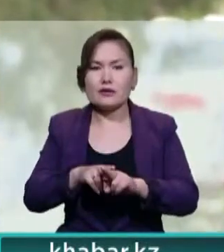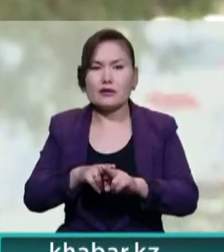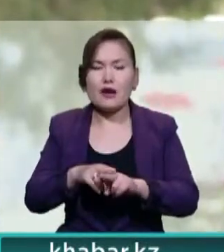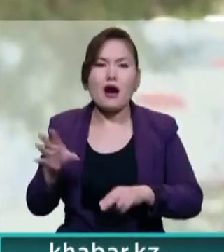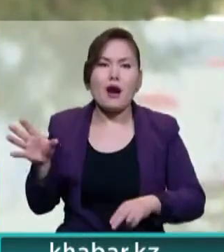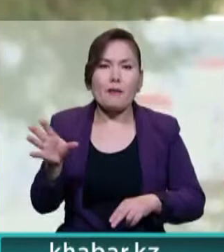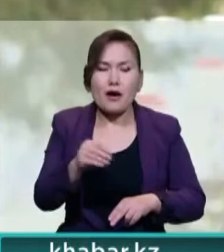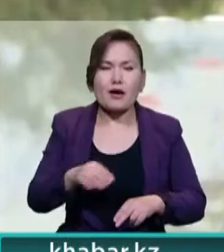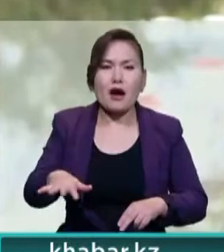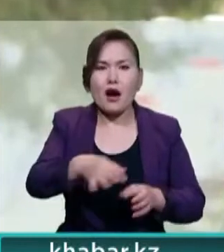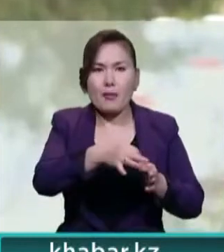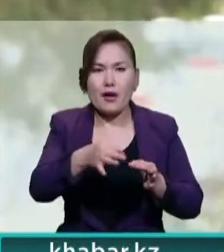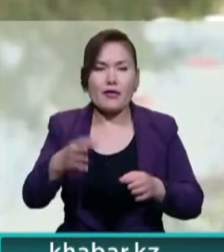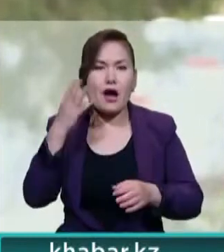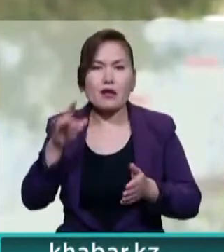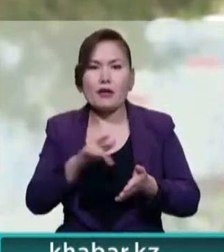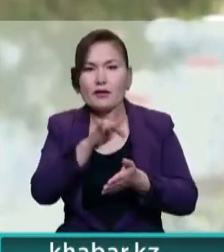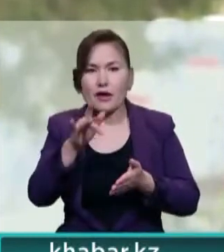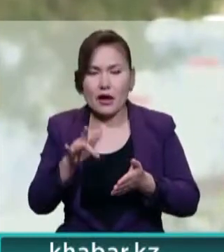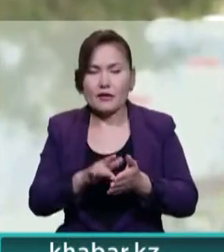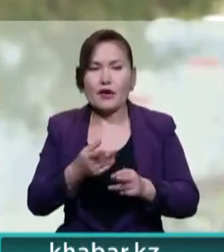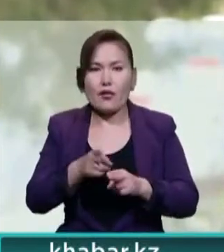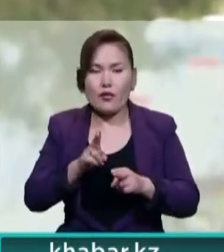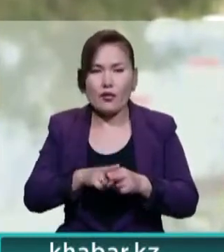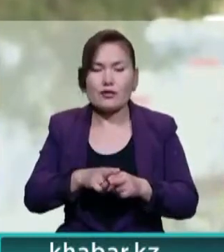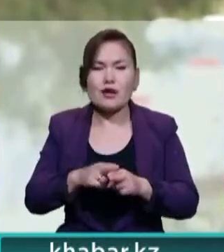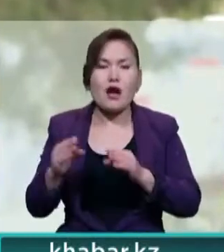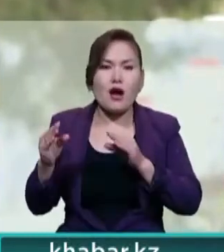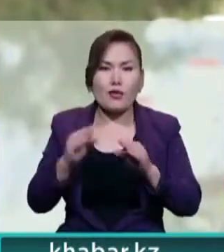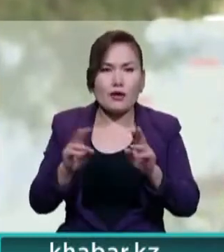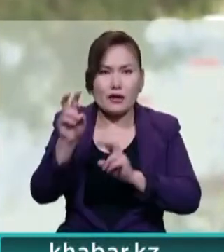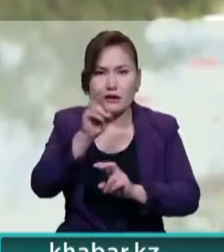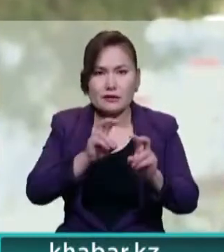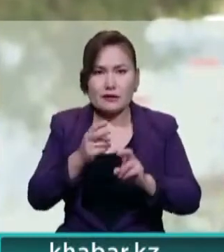барлық аудан, сонымен қатар Алматы қаласында бұл іс бойынша бағдарлама жіберілді.